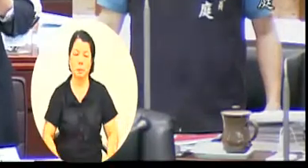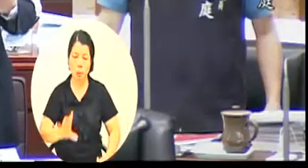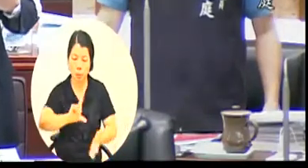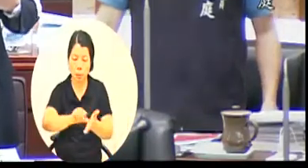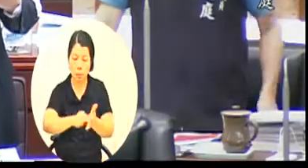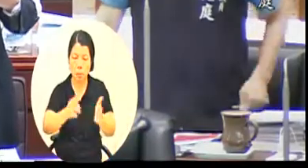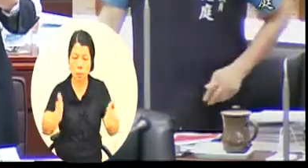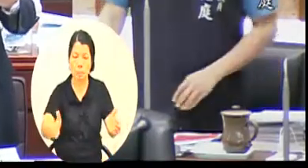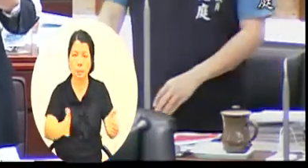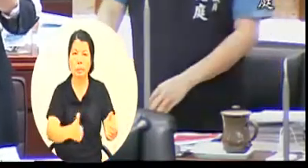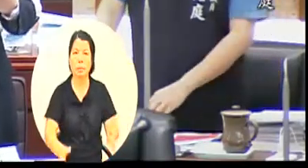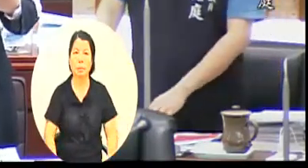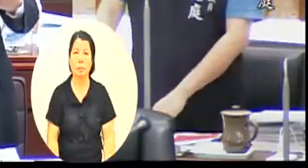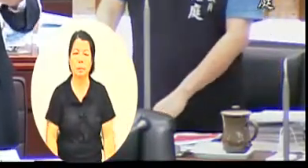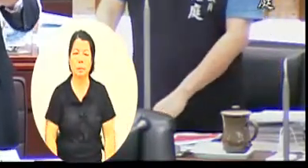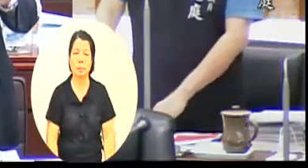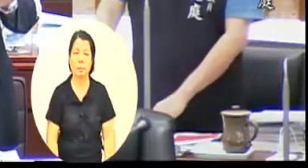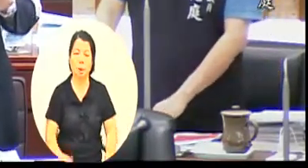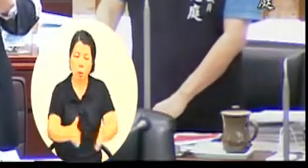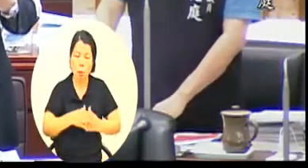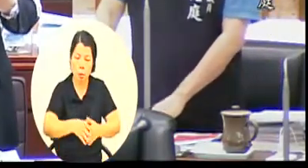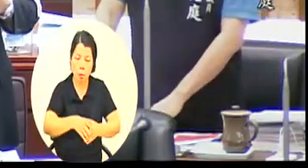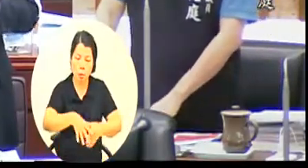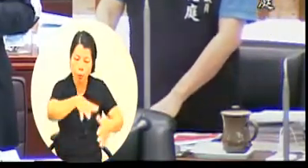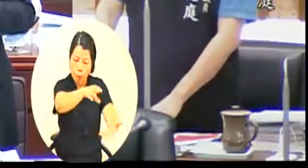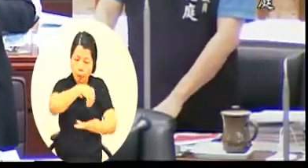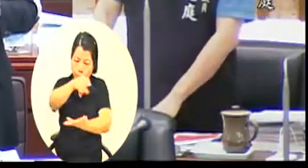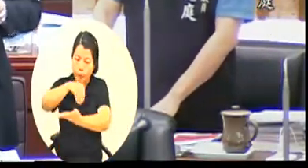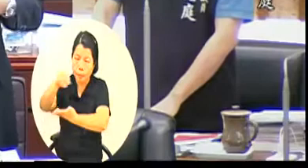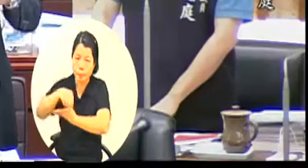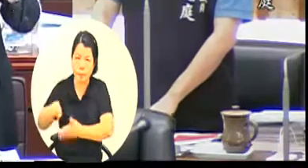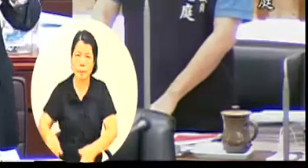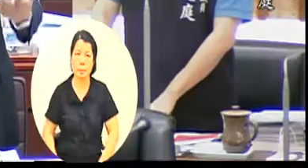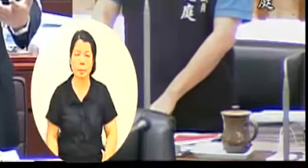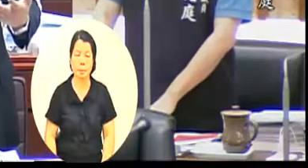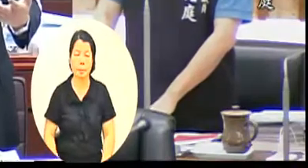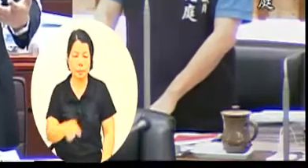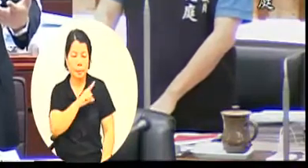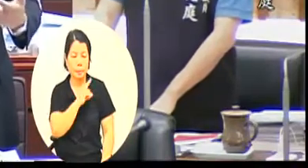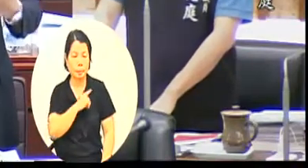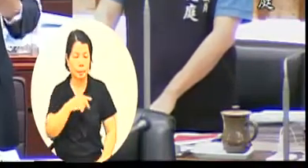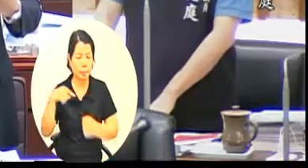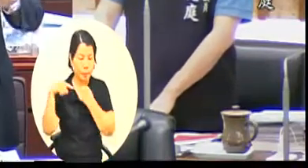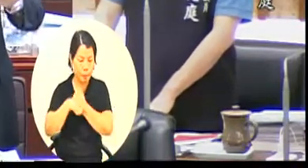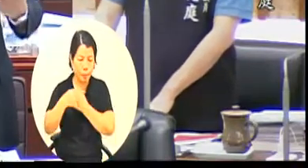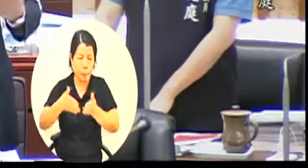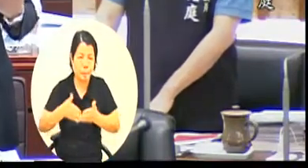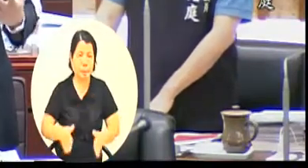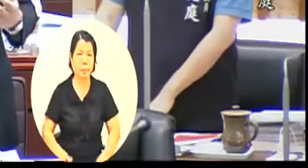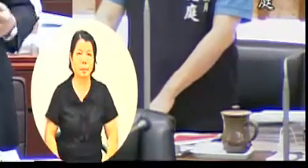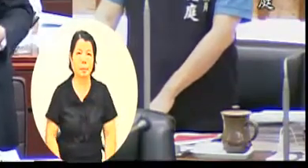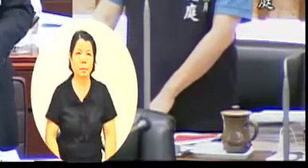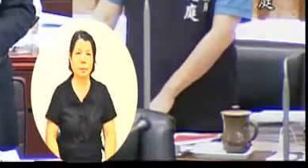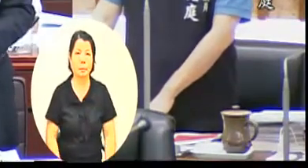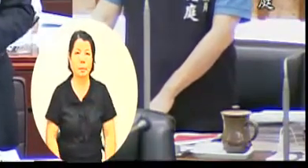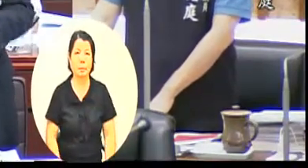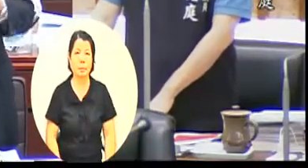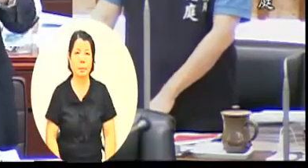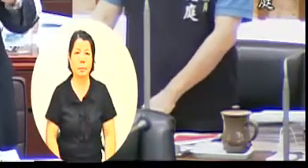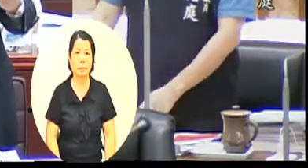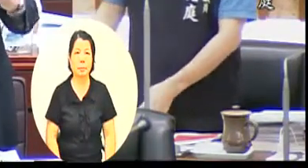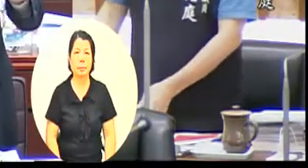我们大概先广听大家的意见啊，包括我们自己也有一些管道，我们也来了解。